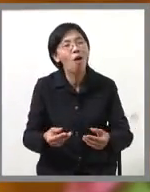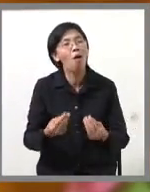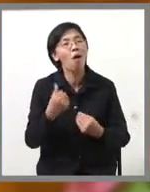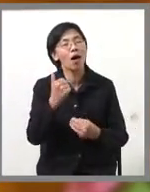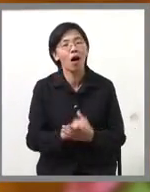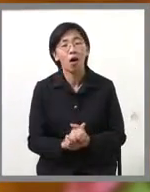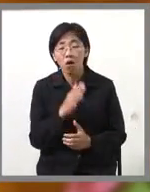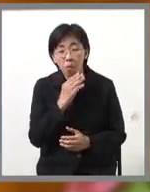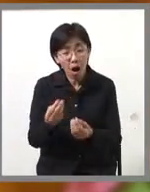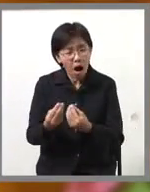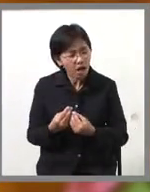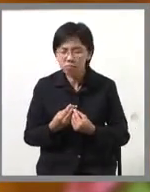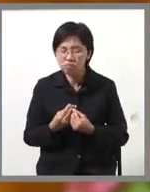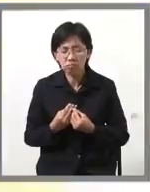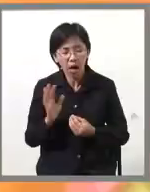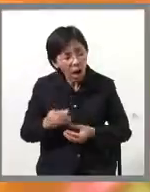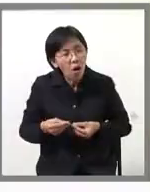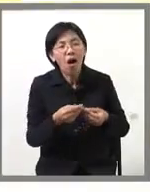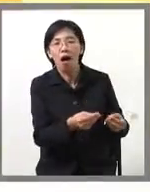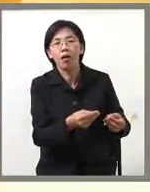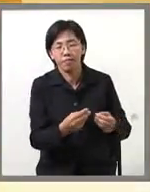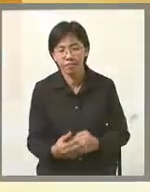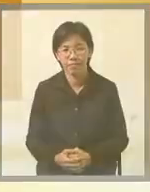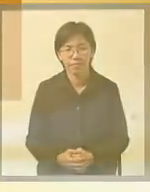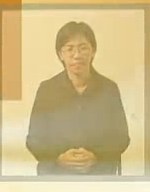ได้ก็ไม่เอาก็จะให้อีกว่าง่ายนะ